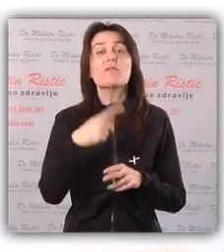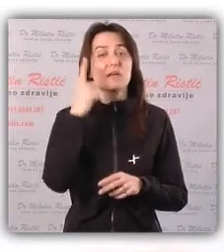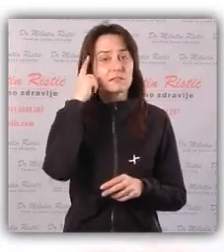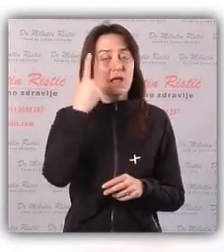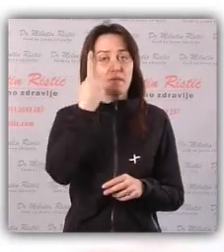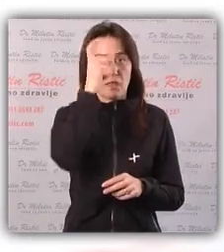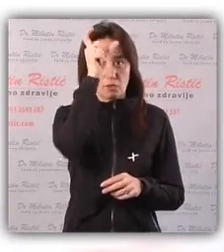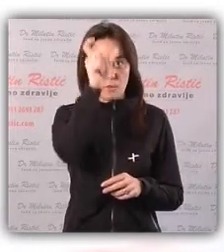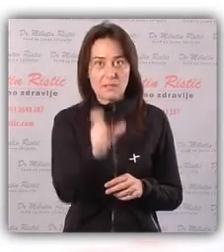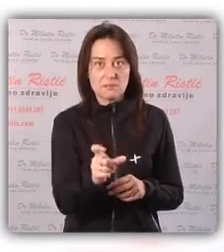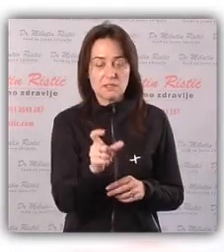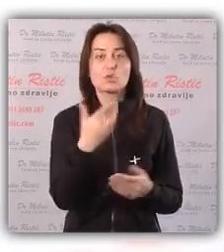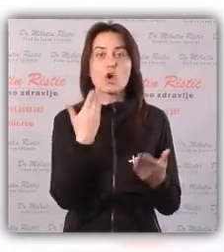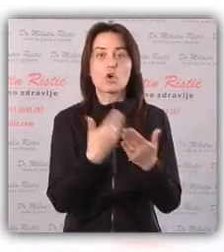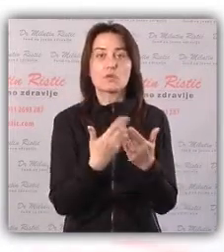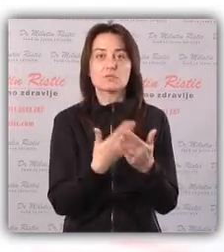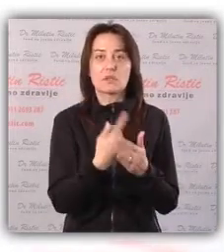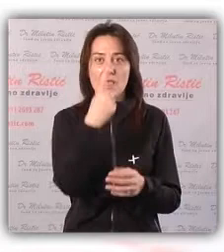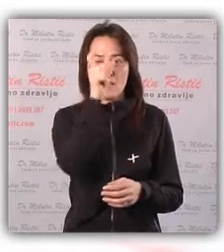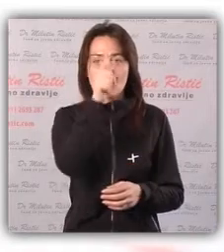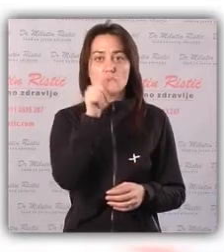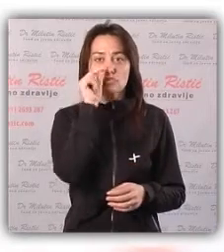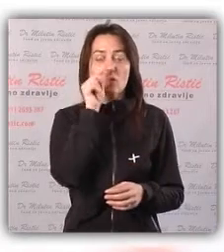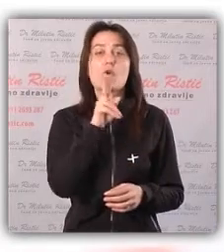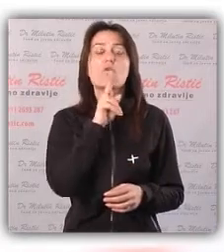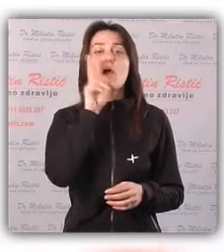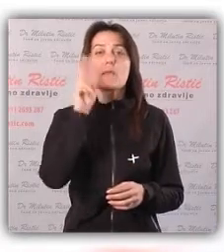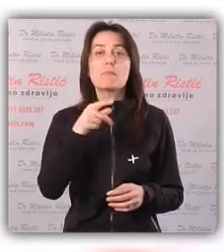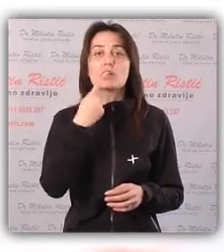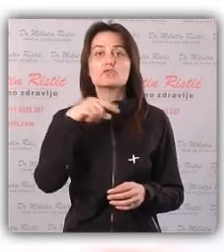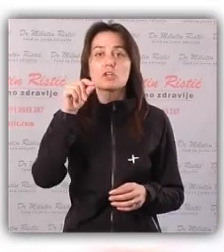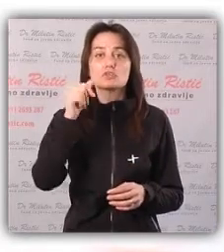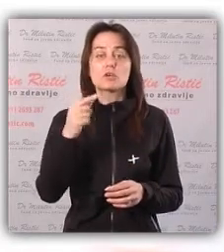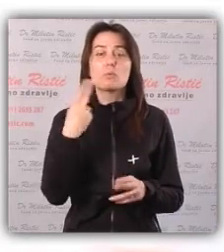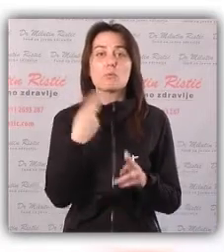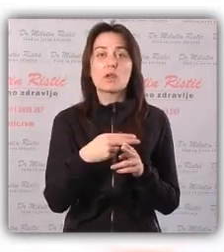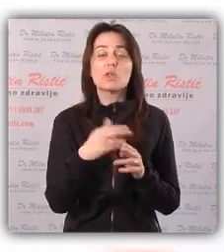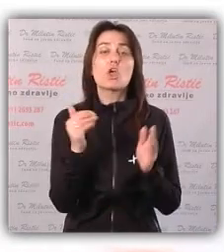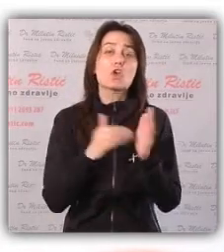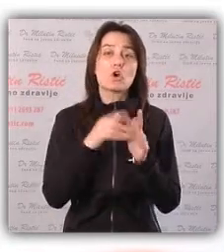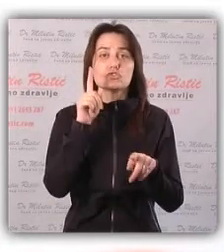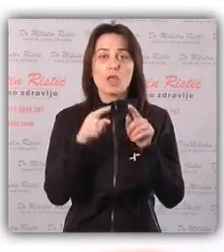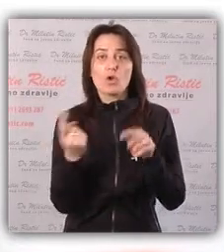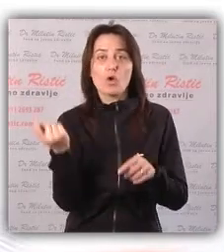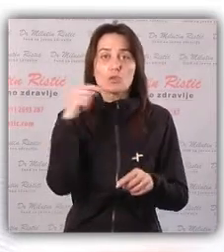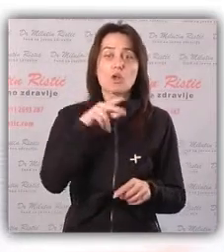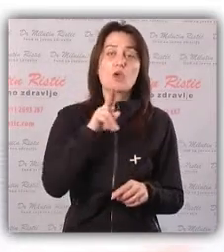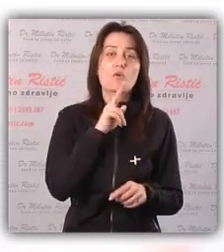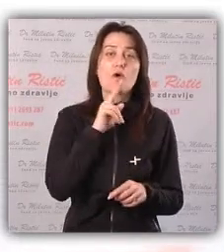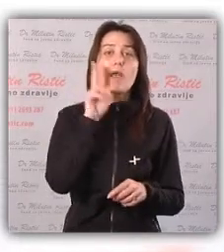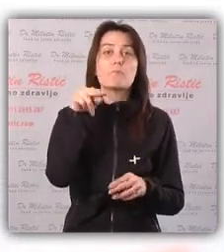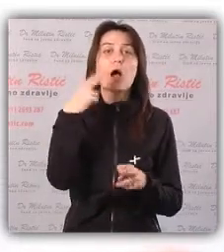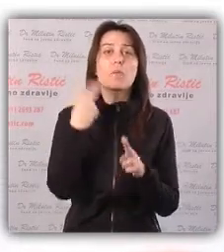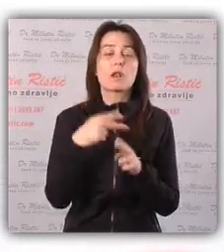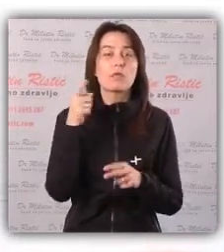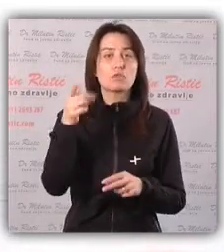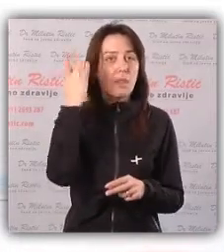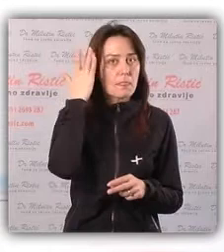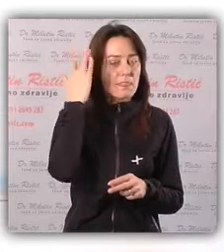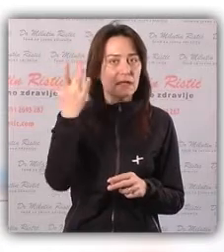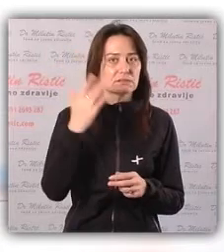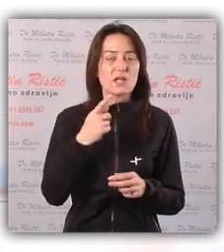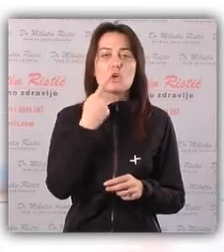jer se zna da na jednog pacijenta, odnosno jednog čoveka koji ima šećernu bolest, dolazi još jedan koji